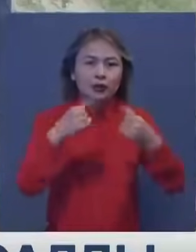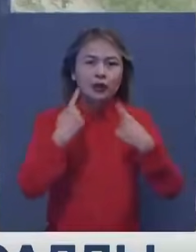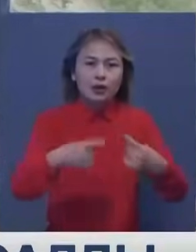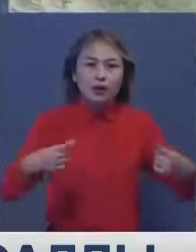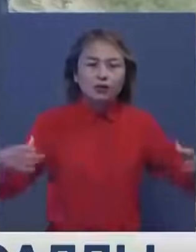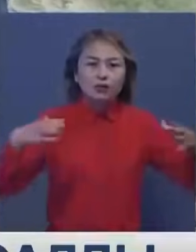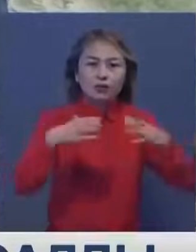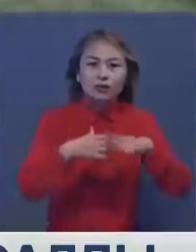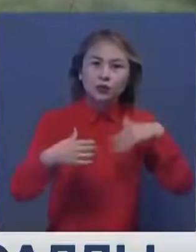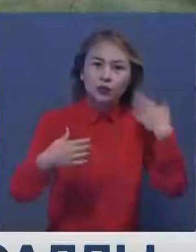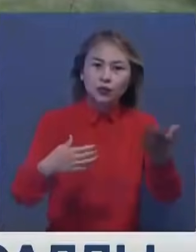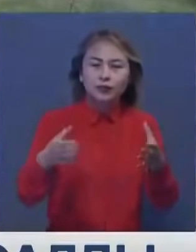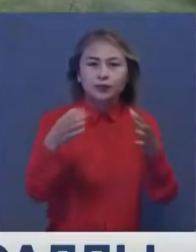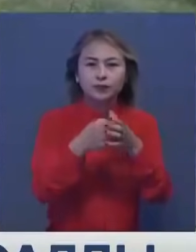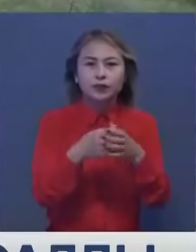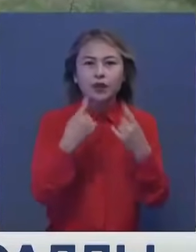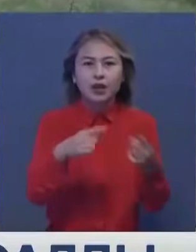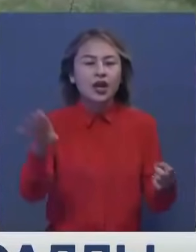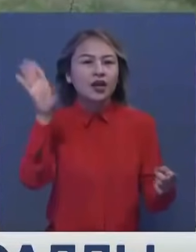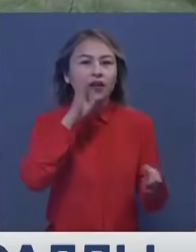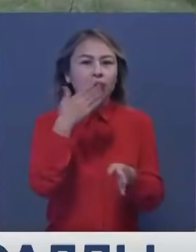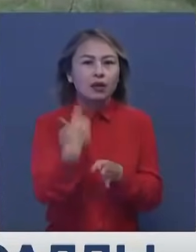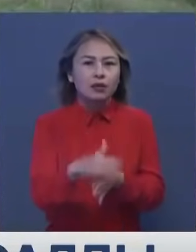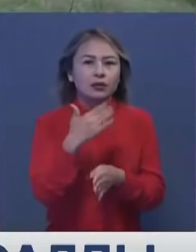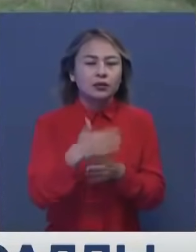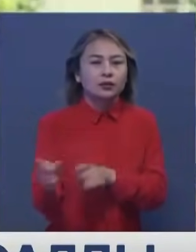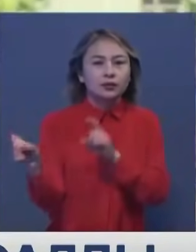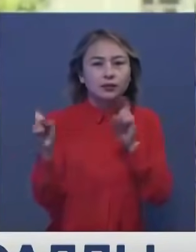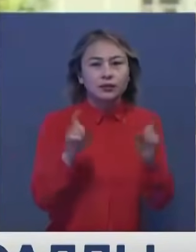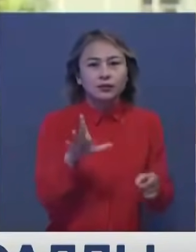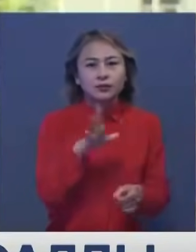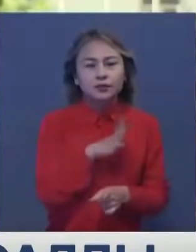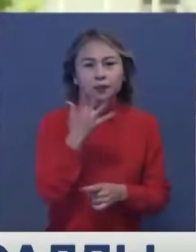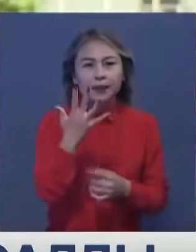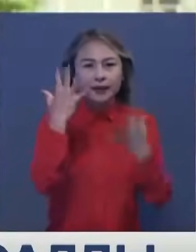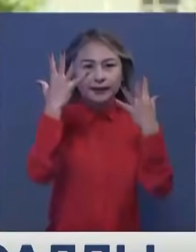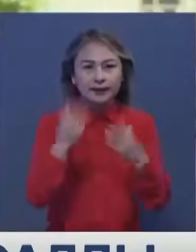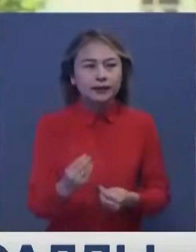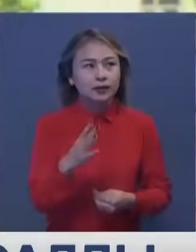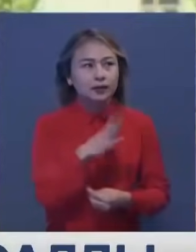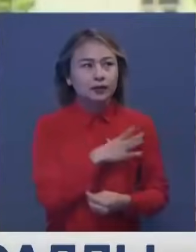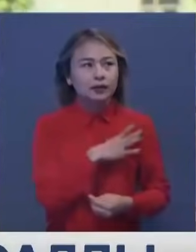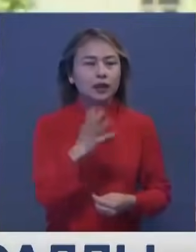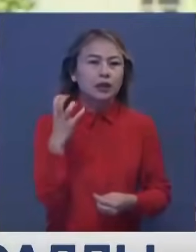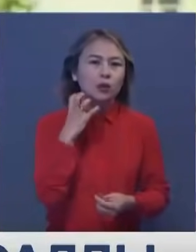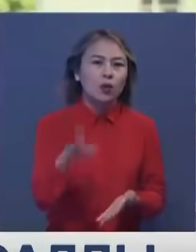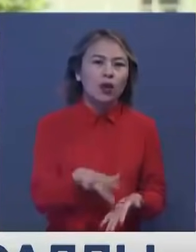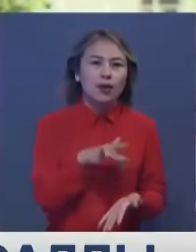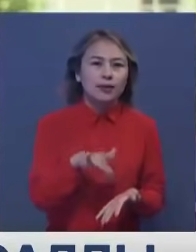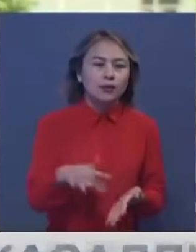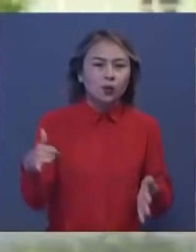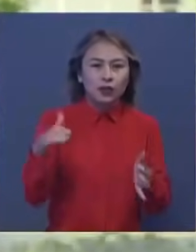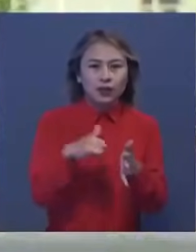аудандар сол жаға магистральды каналындағы суды кезекпен пайдалануға көшті. 5 күн бойы біз Қызылорда қаласындағы